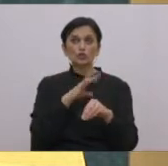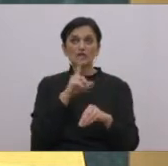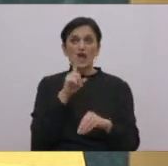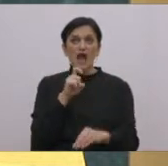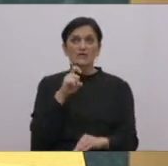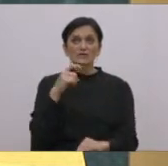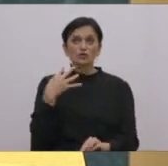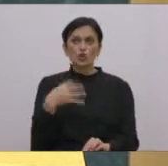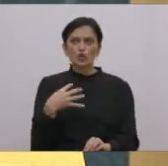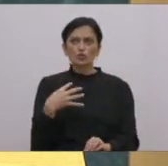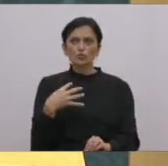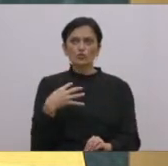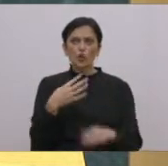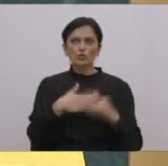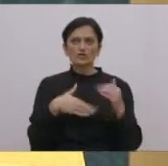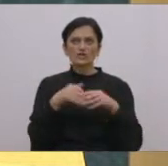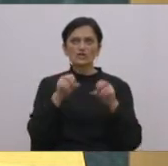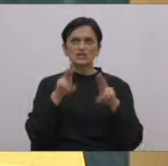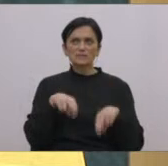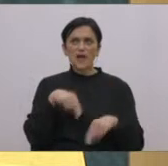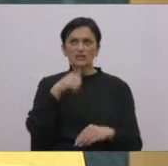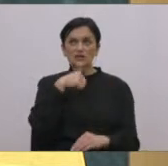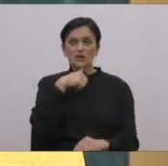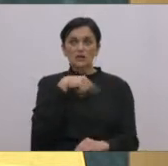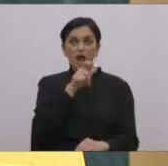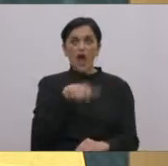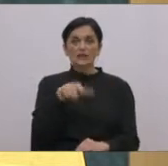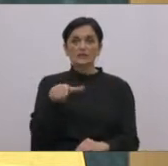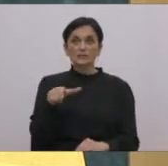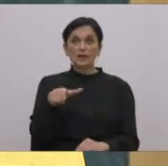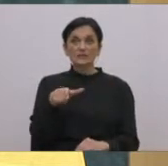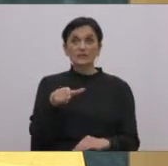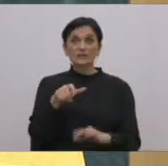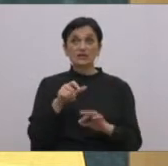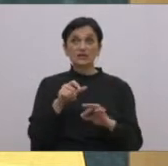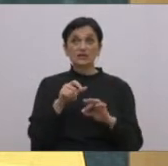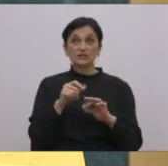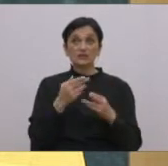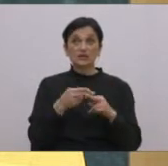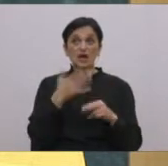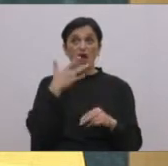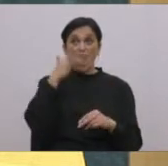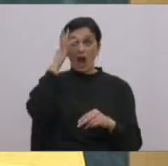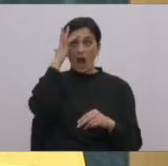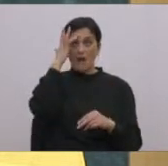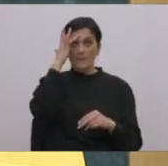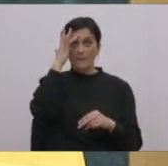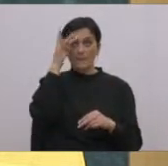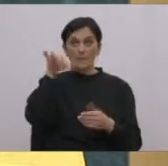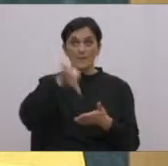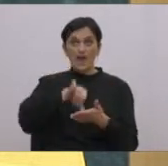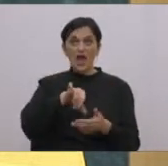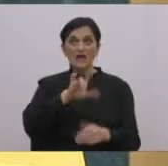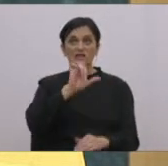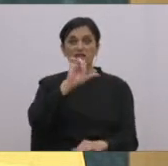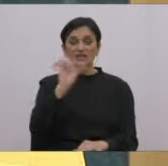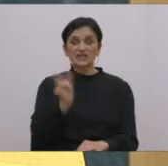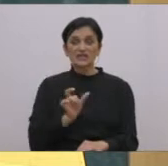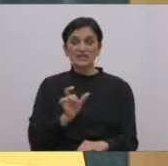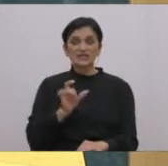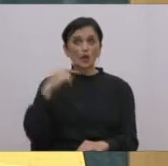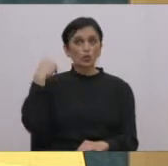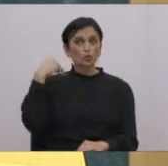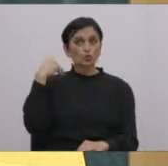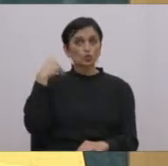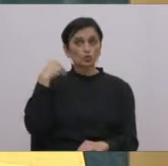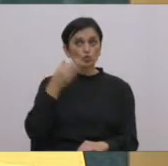140 სპეციალისტი და ექსპერტი, წარმოდგენილი ამერიკიდან, იტალიიდან,